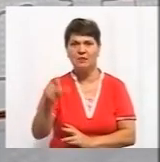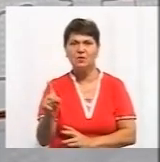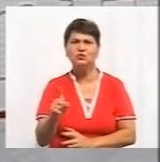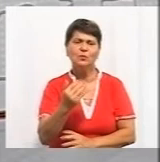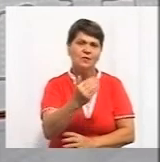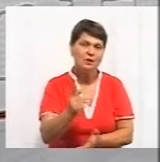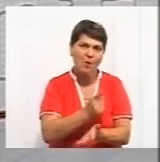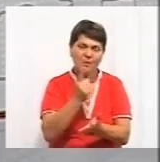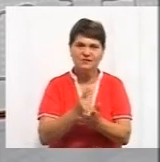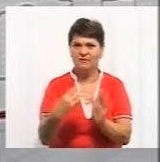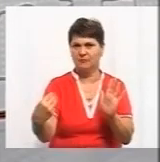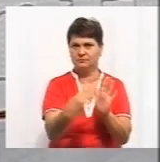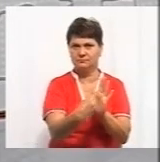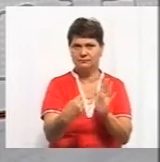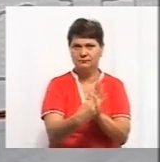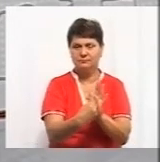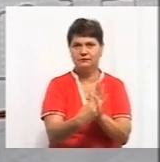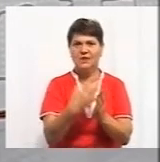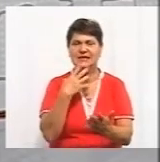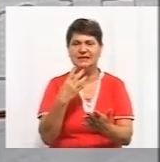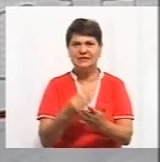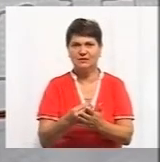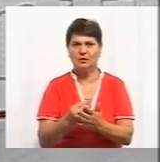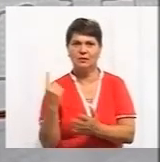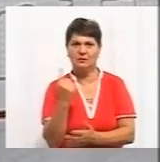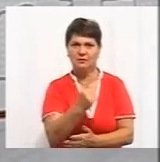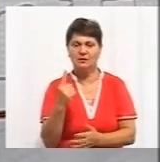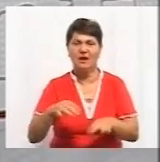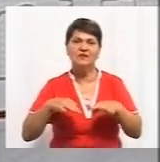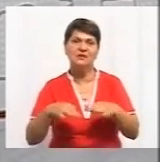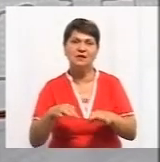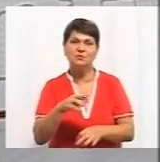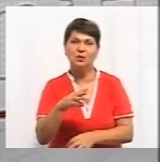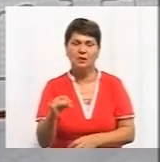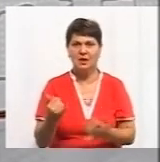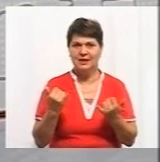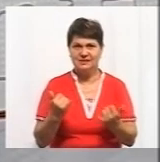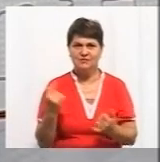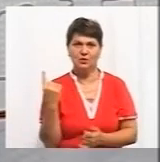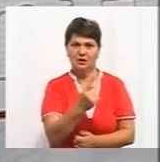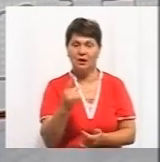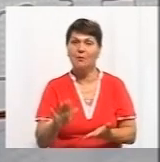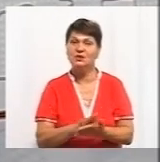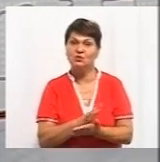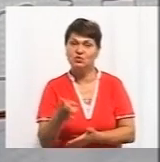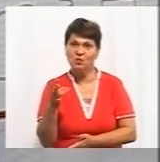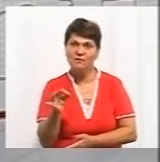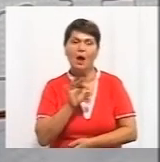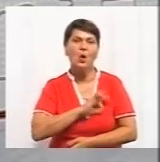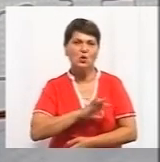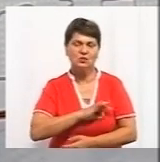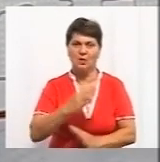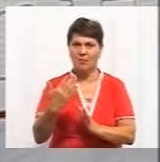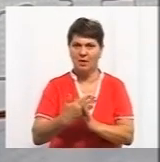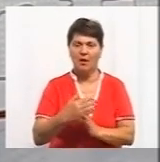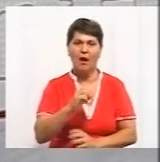обов'язково валідували або відмічали, як ми кажемо, свій проїзд в транспорті. Сьогодні вони їздять безкоштовно, вони користуються пільгами,